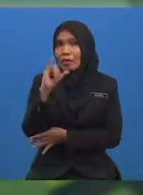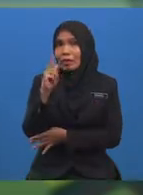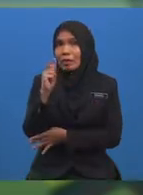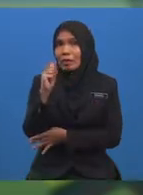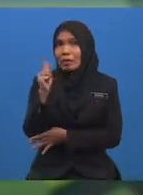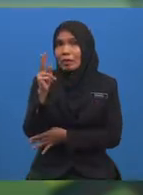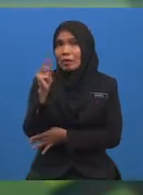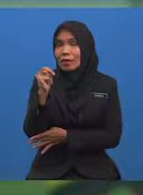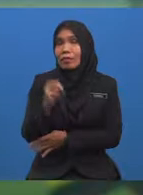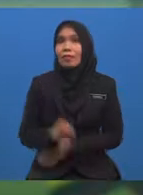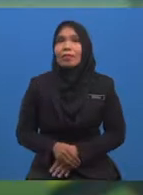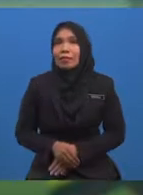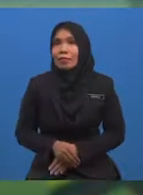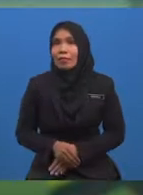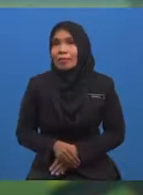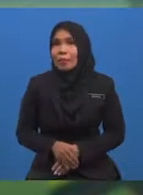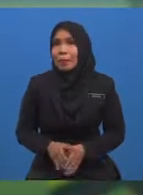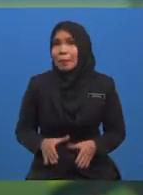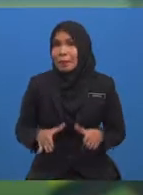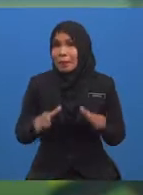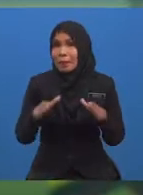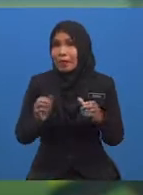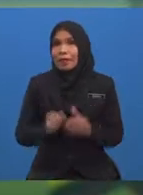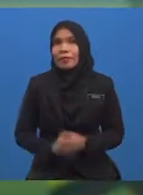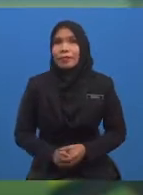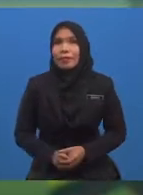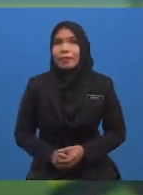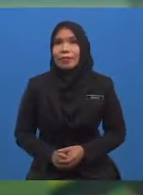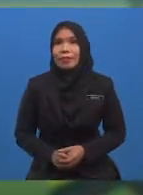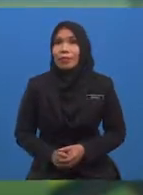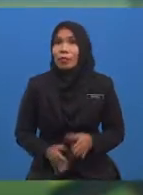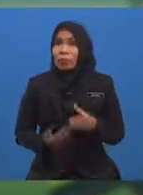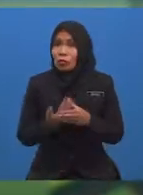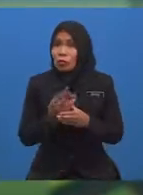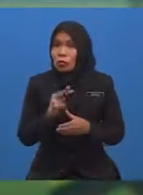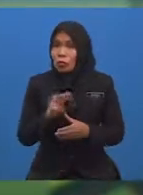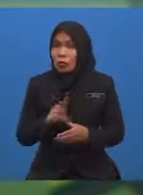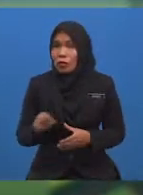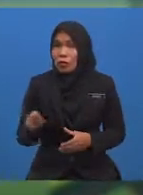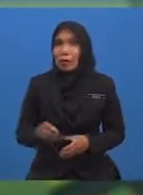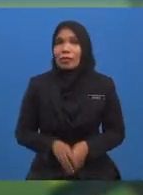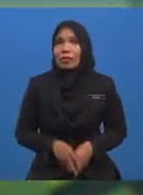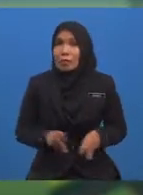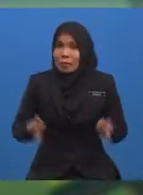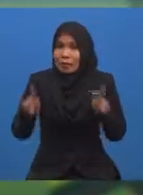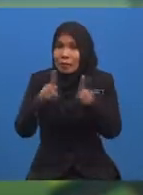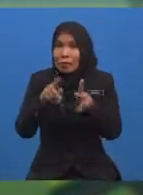Setiap tumbuhan pasti akan membesar dari hari ke